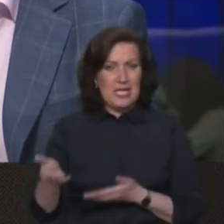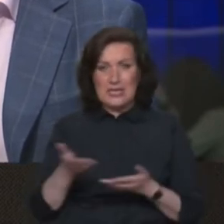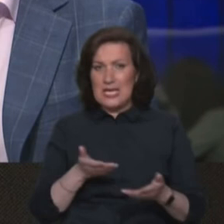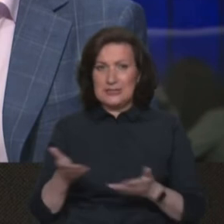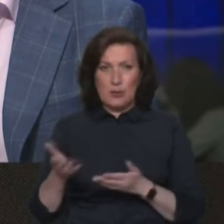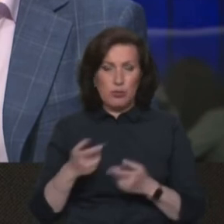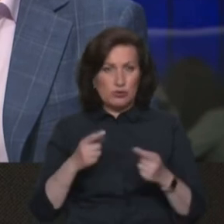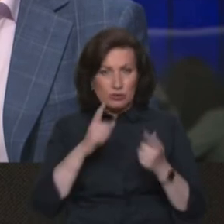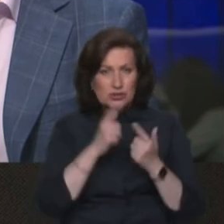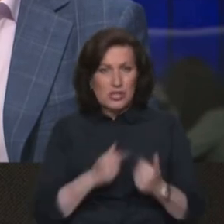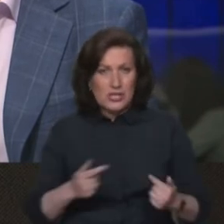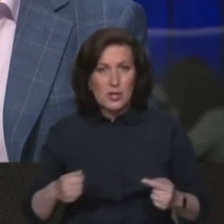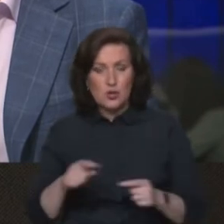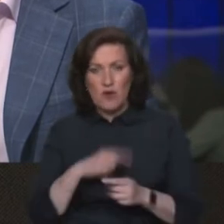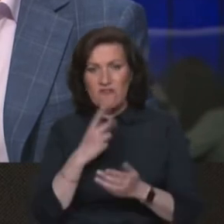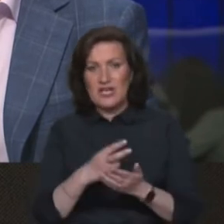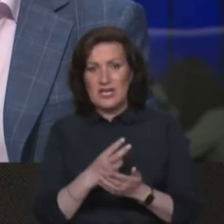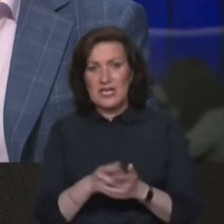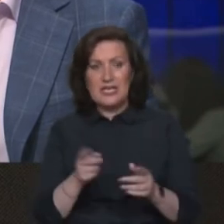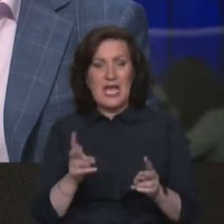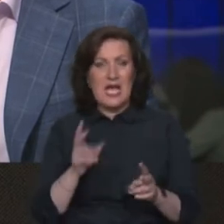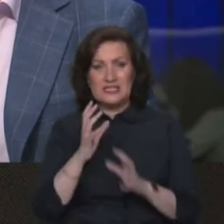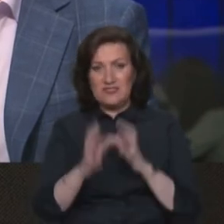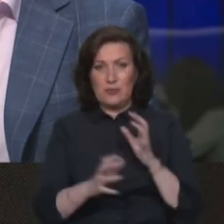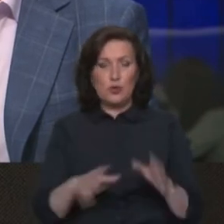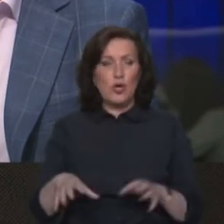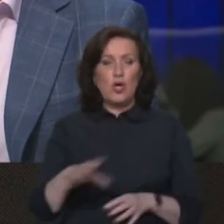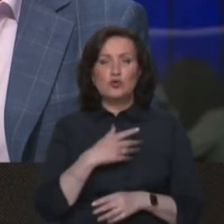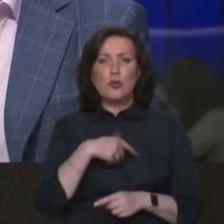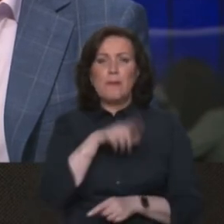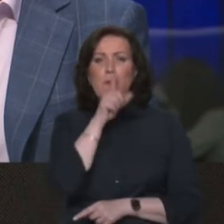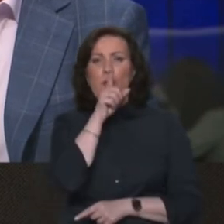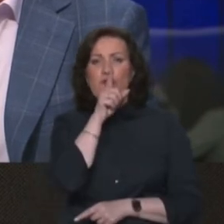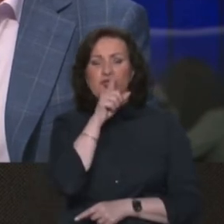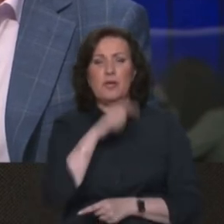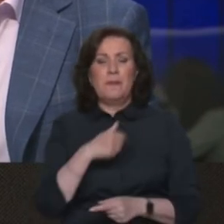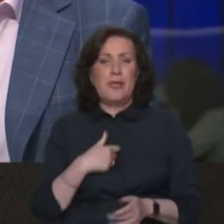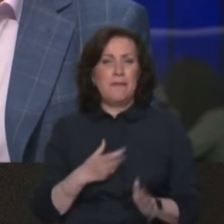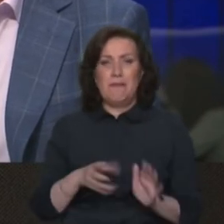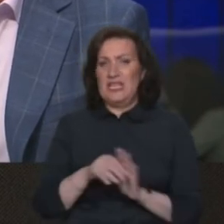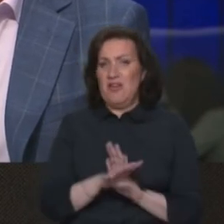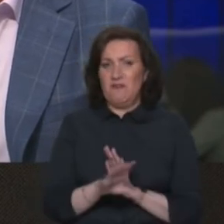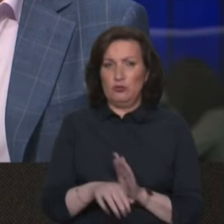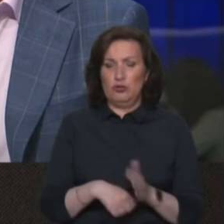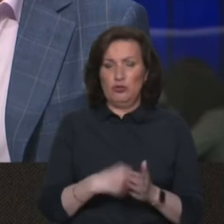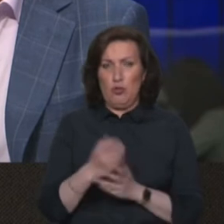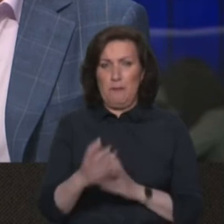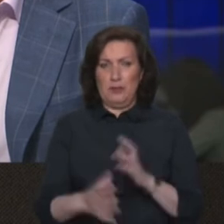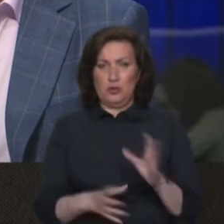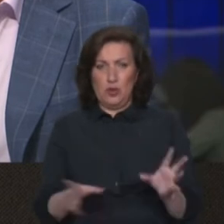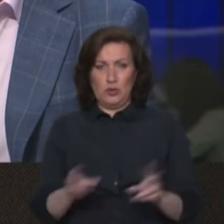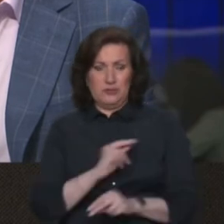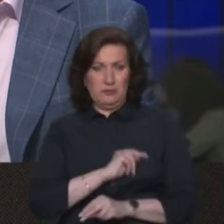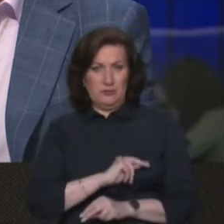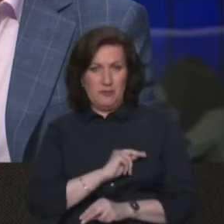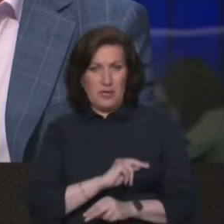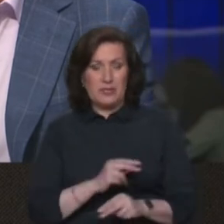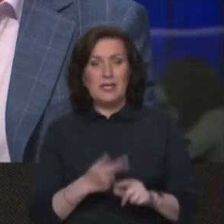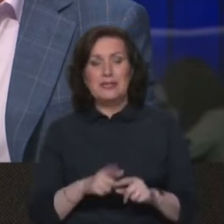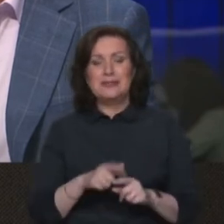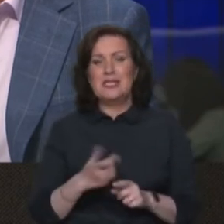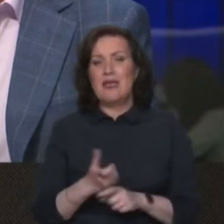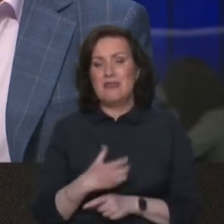запрошує інших країн, то виглядає для решти світу, що ми мовчаємо і ми не включаємо до міжнародної спільноти.